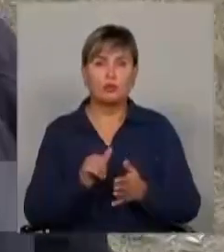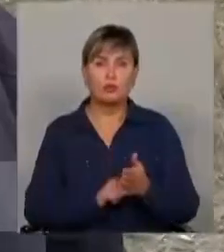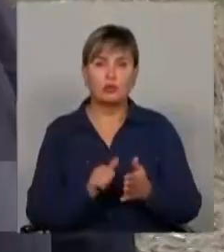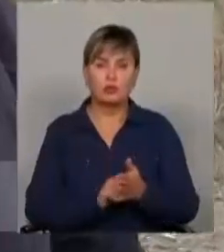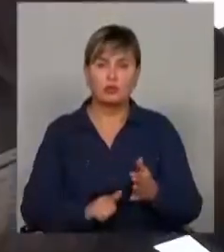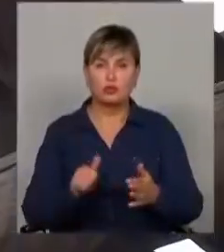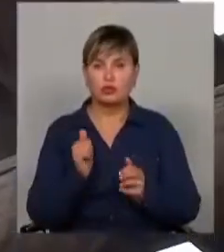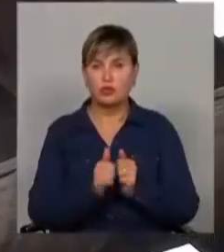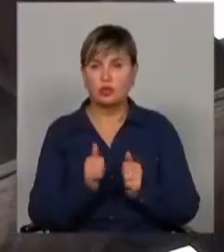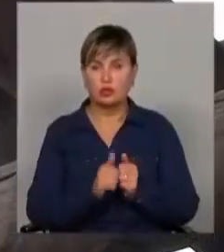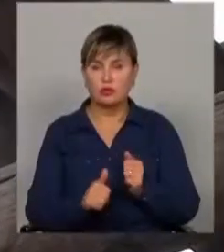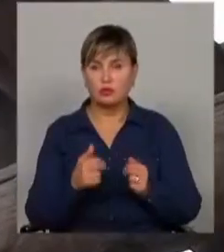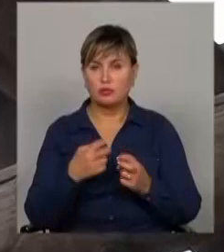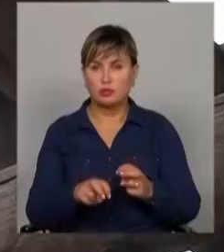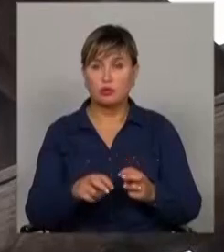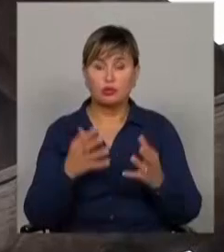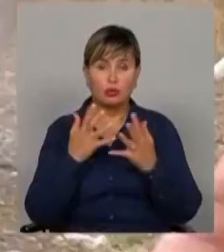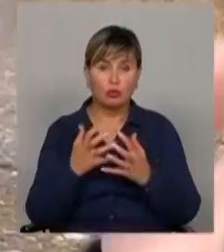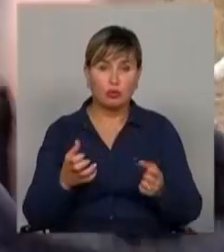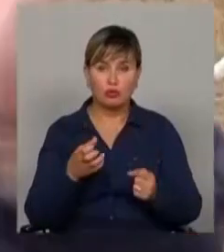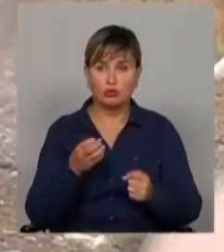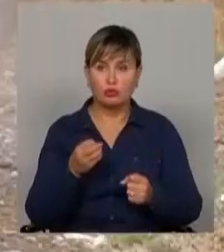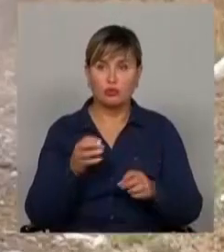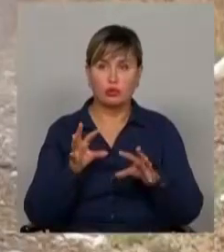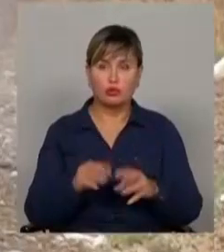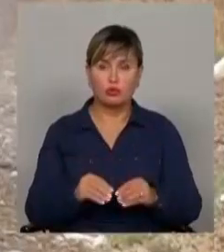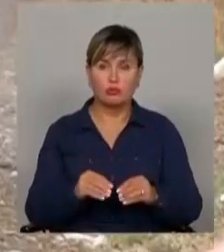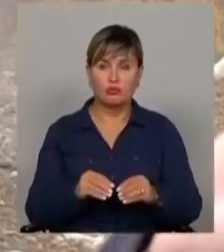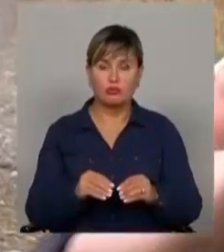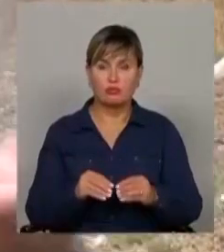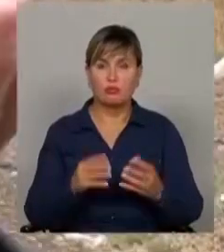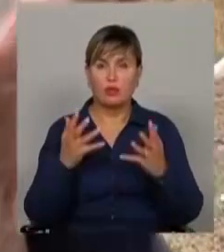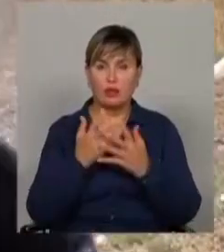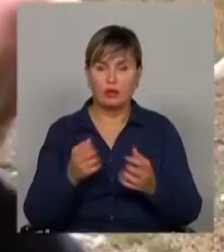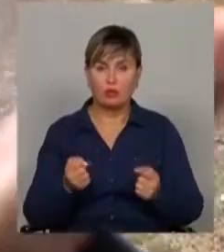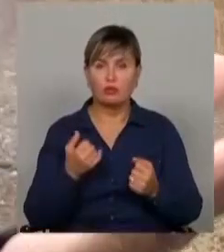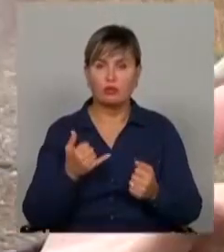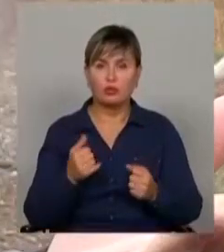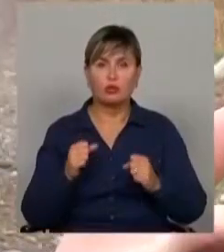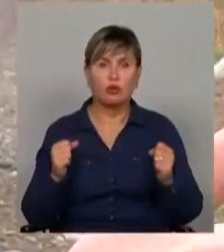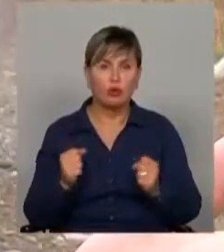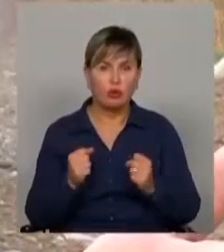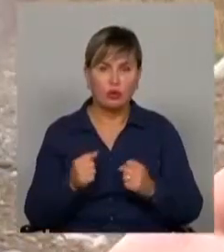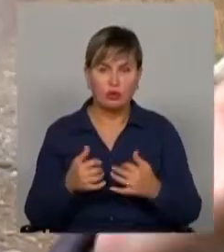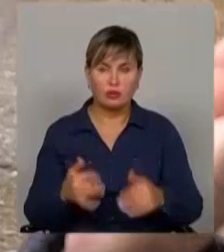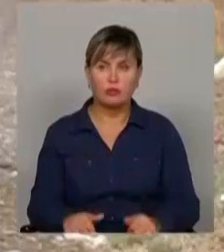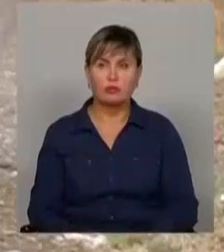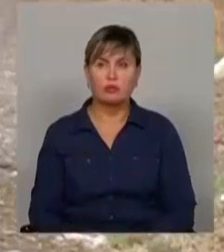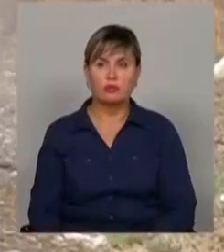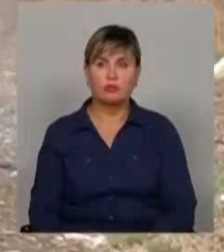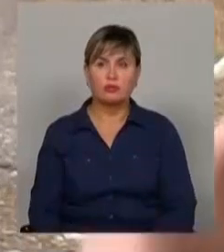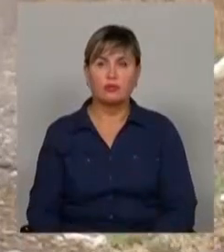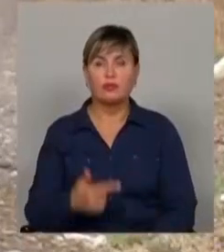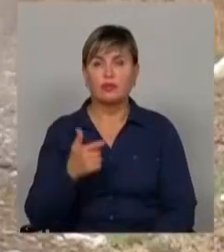частых перебоев. Ночью еще отключается. А ночью, как знаете, ночью сейчас уже холодно становится. Значит, газ